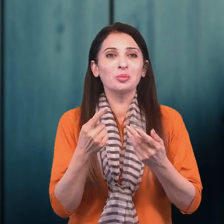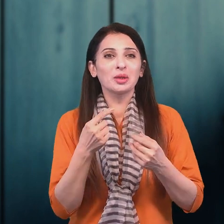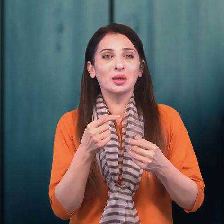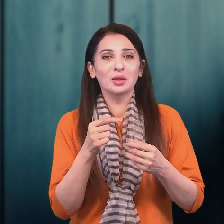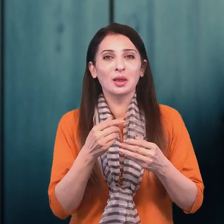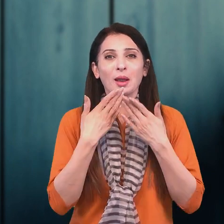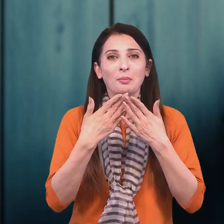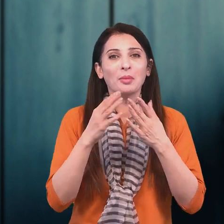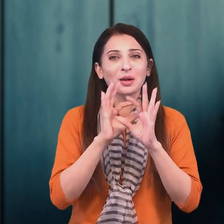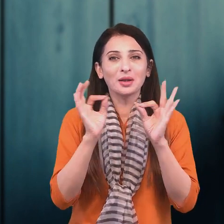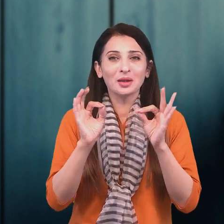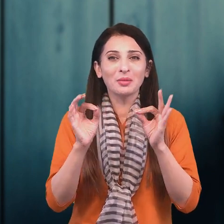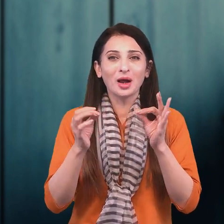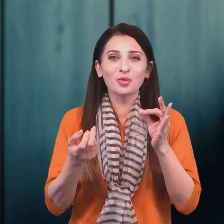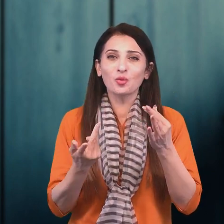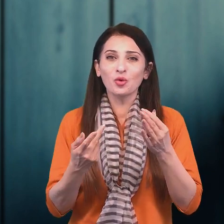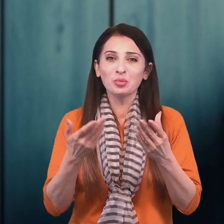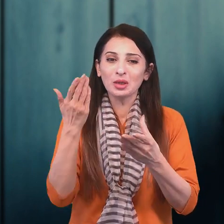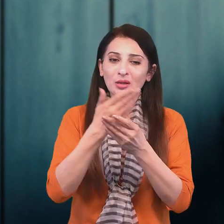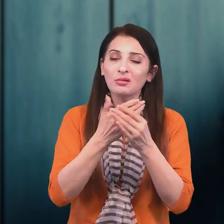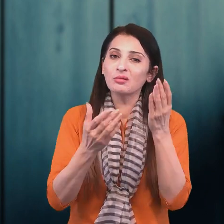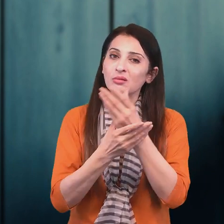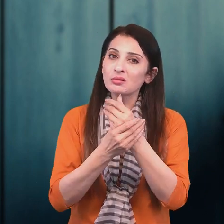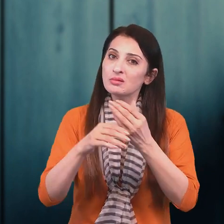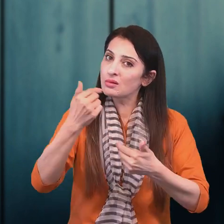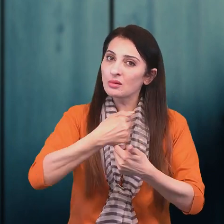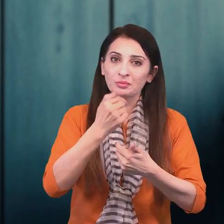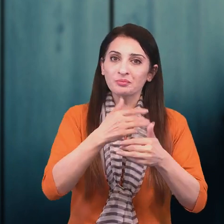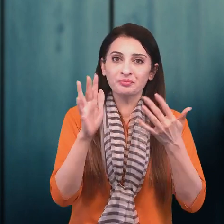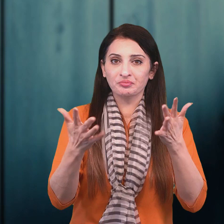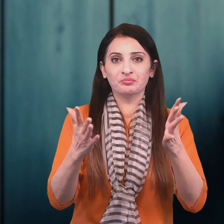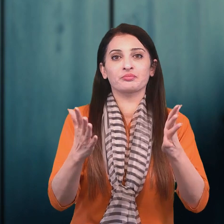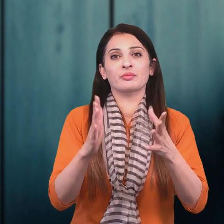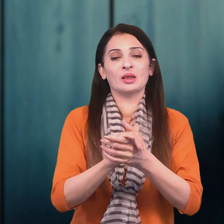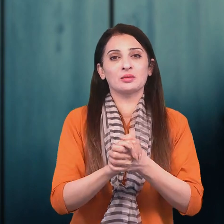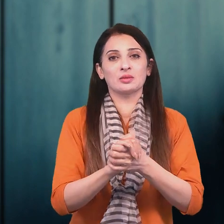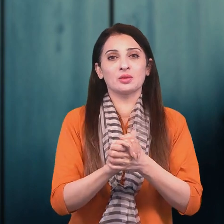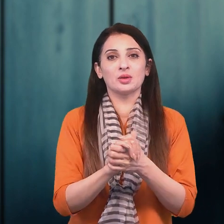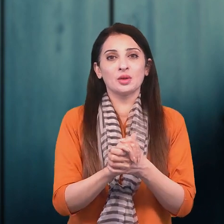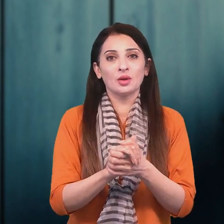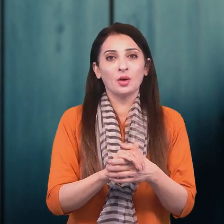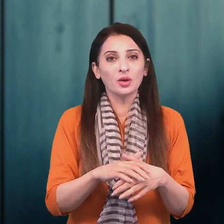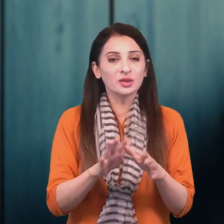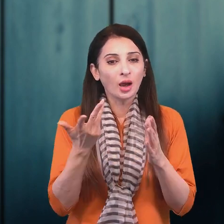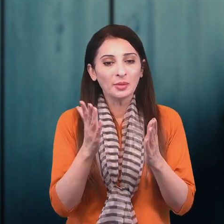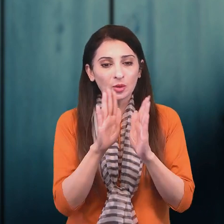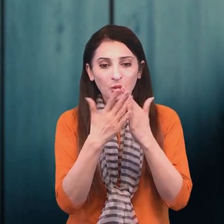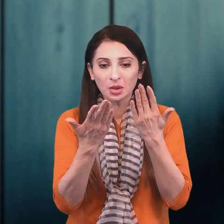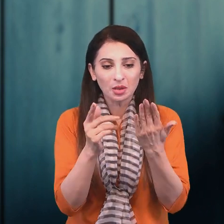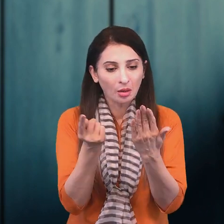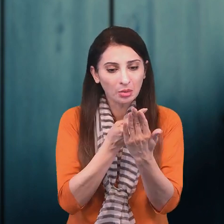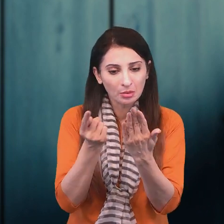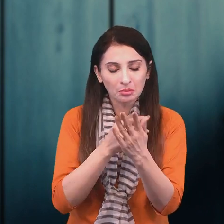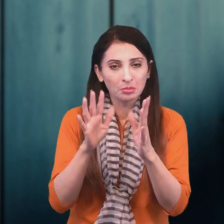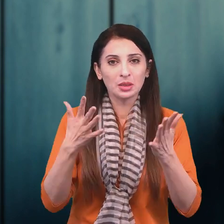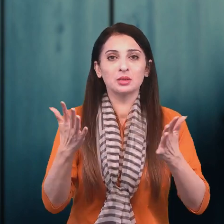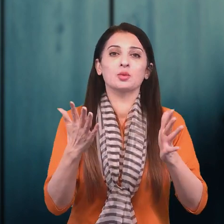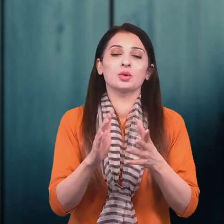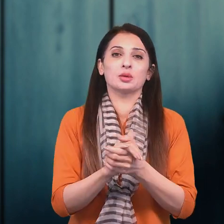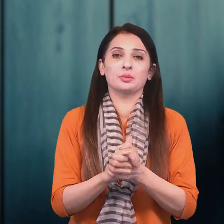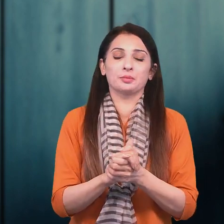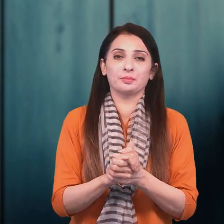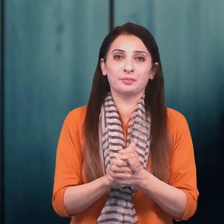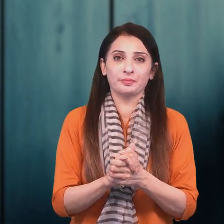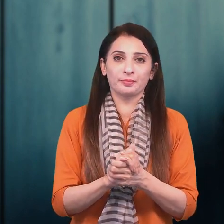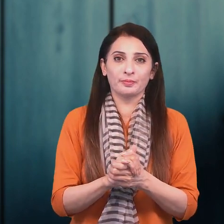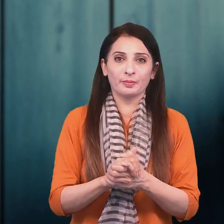کوئی ایسا اپنا اسکل سیٹ امپروو نہیں کرتے، یا آپ اپنی ڈگری کے ساتھ ایسی کتابیں نہیں پڑھتے. مطلب ہم نے کئی جگہوں